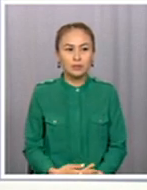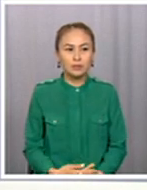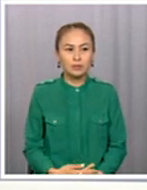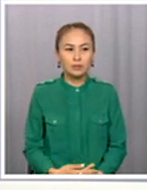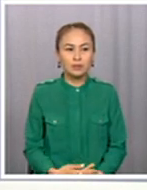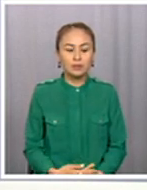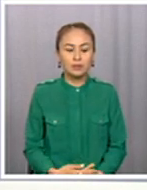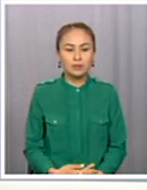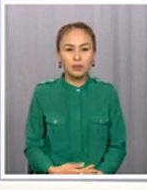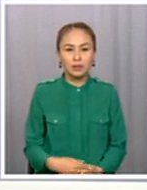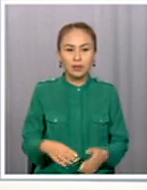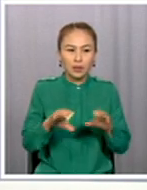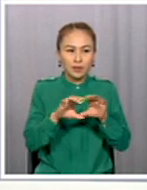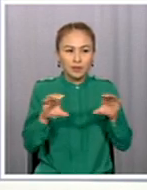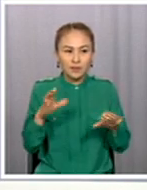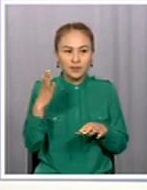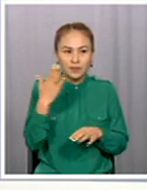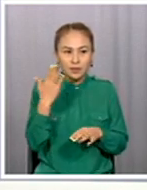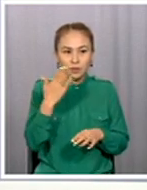видеокарта,